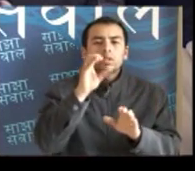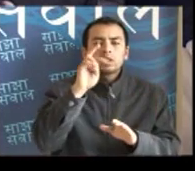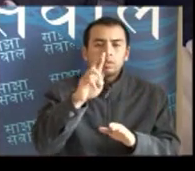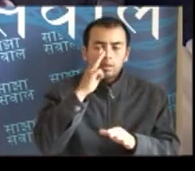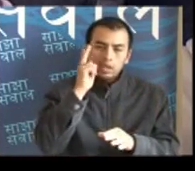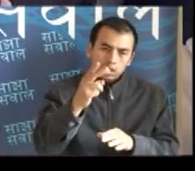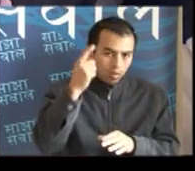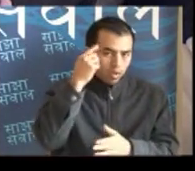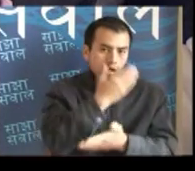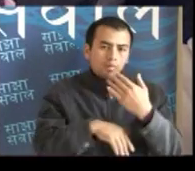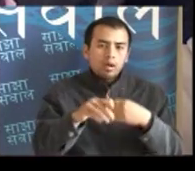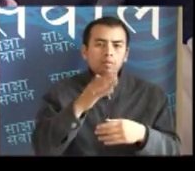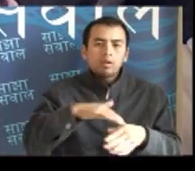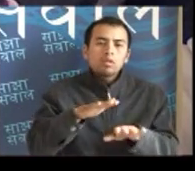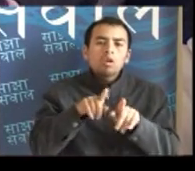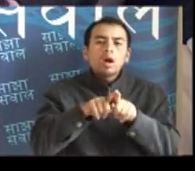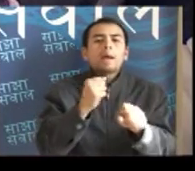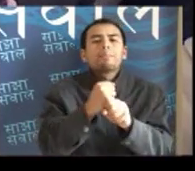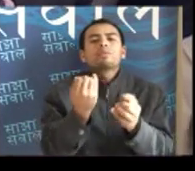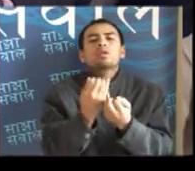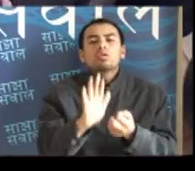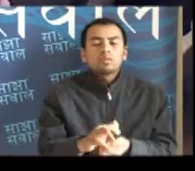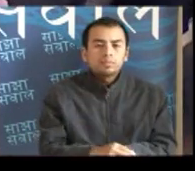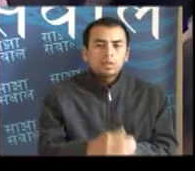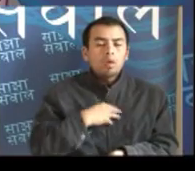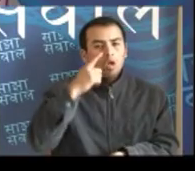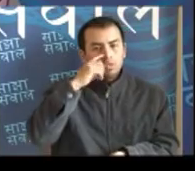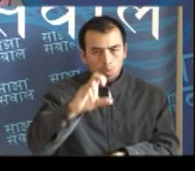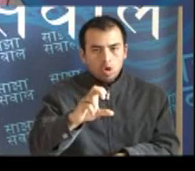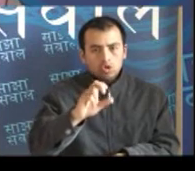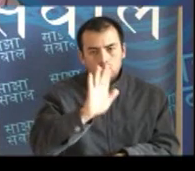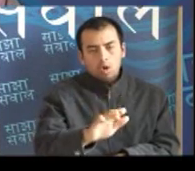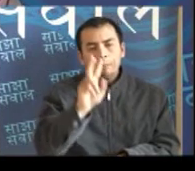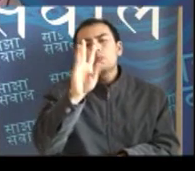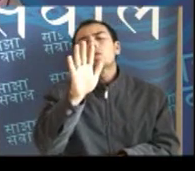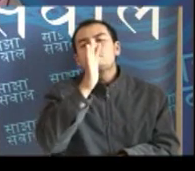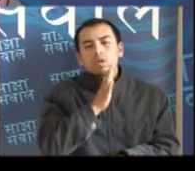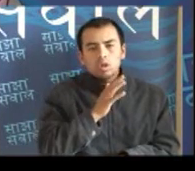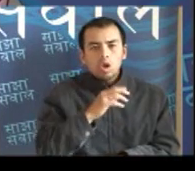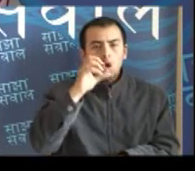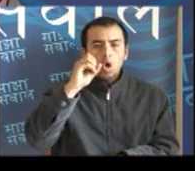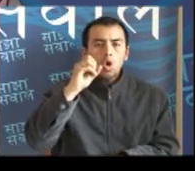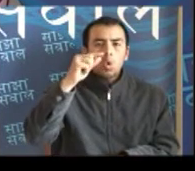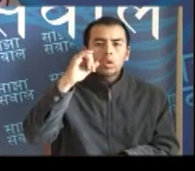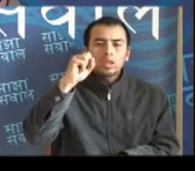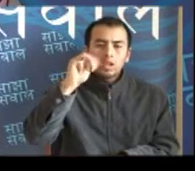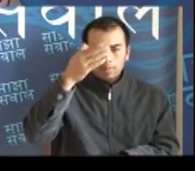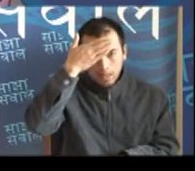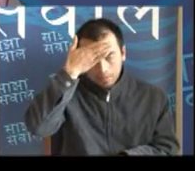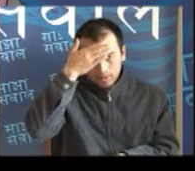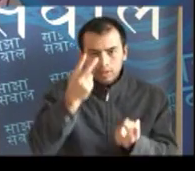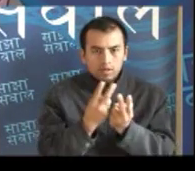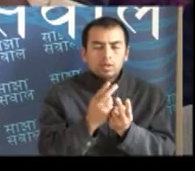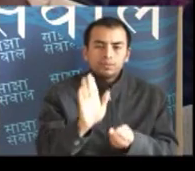चाहिँ त्यस्तै बौद्धिक अपाङ्गता भएको बालबालिकाहरूलाई, मेरो देवर हुनुहुन्छ 25 वर्षको, उहाँ अटिजम